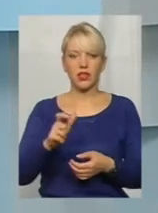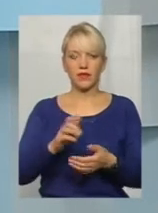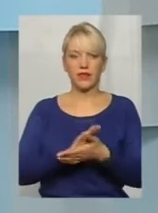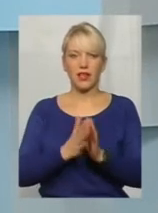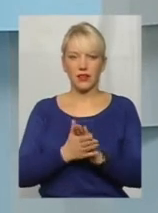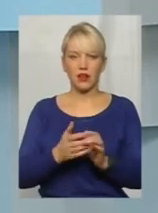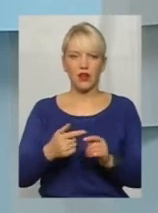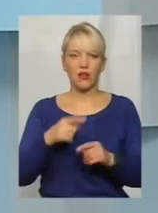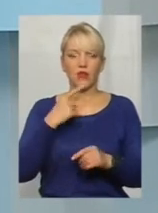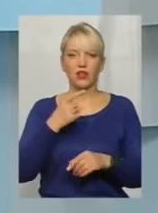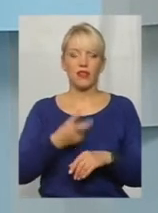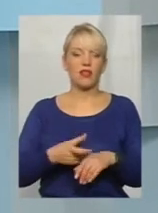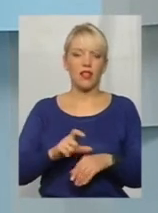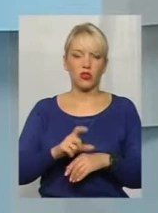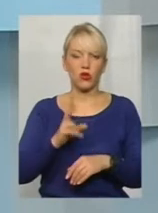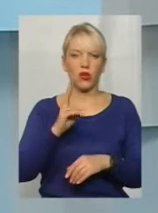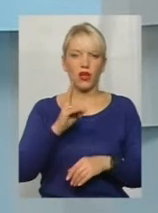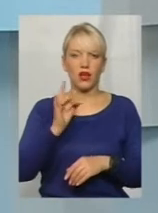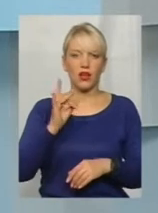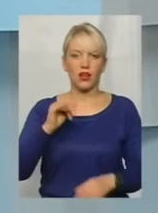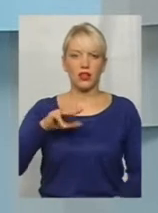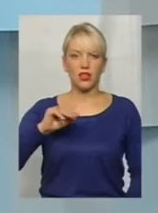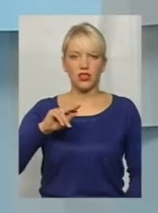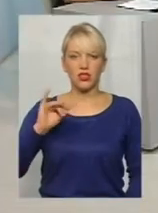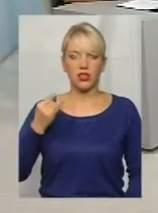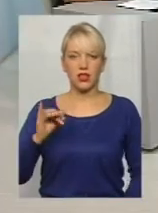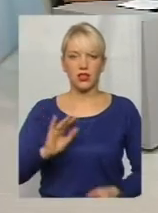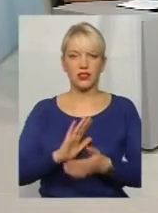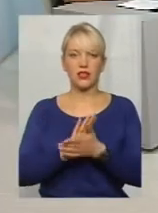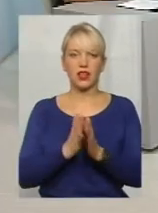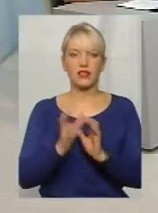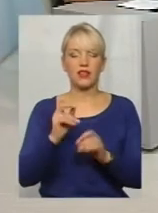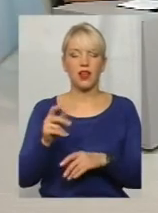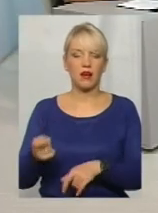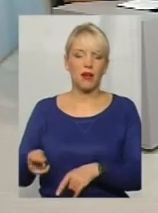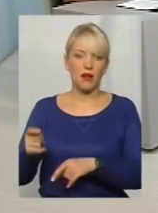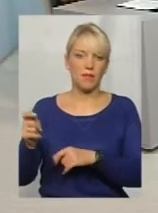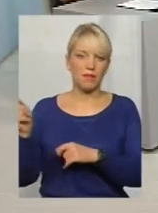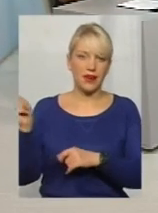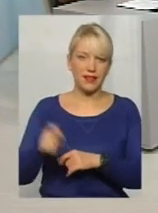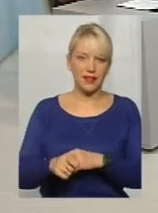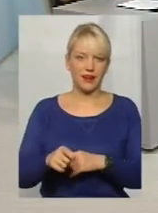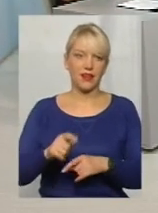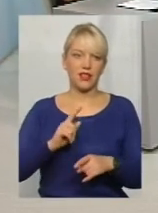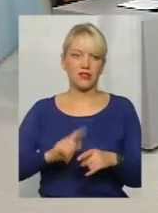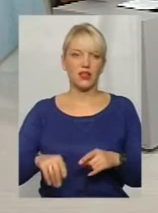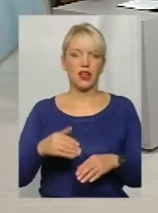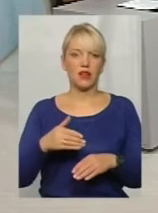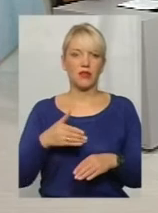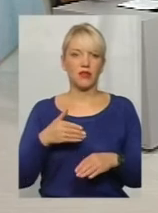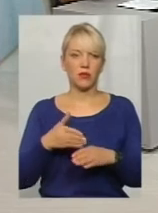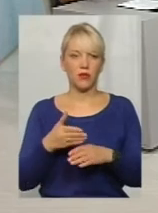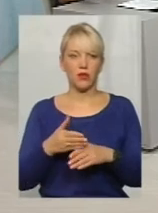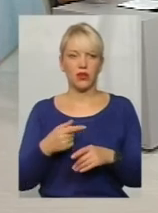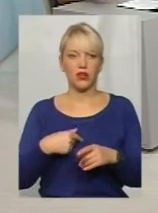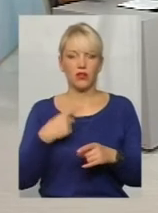на надто критичний стан. Далі, як приїхала медична допомога? Який стан подалі було? Допомога